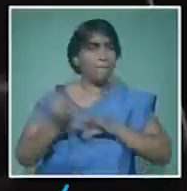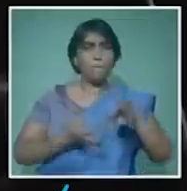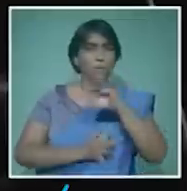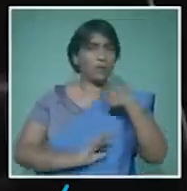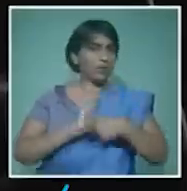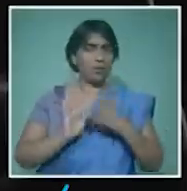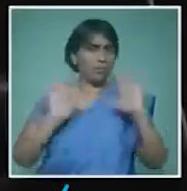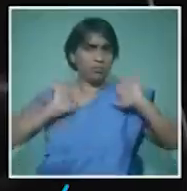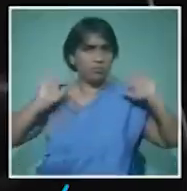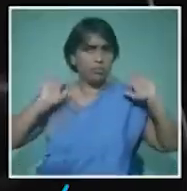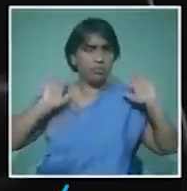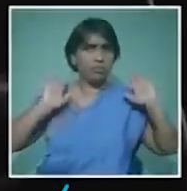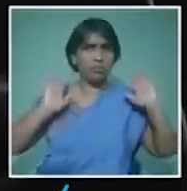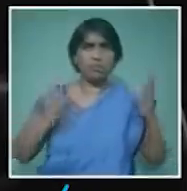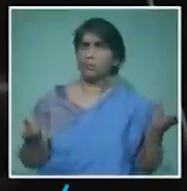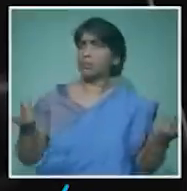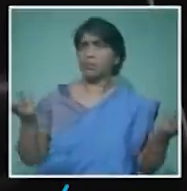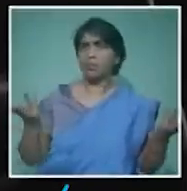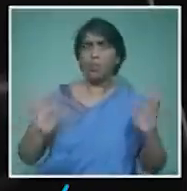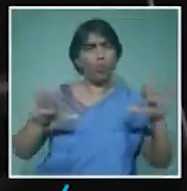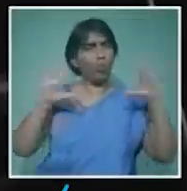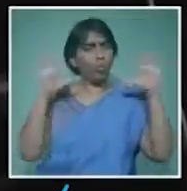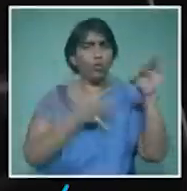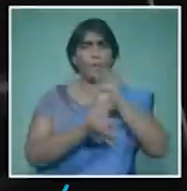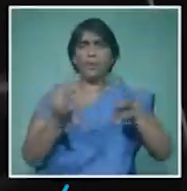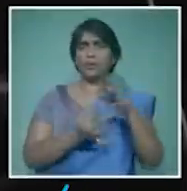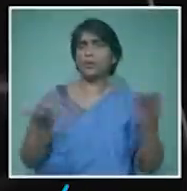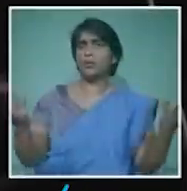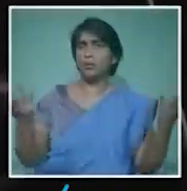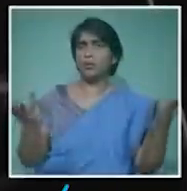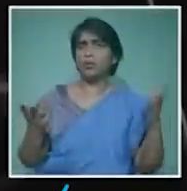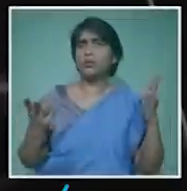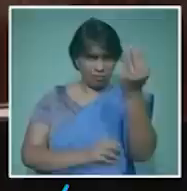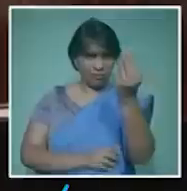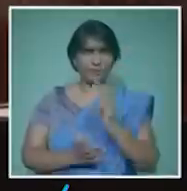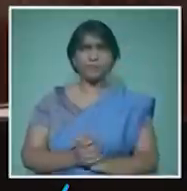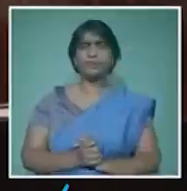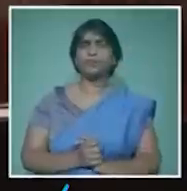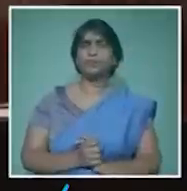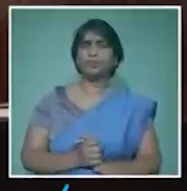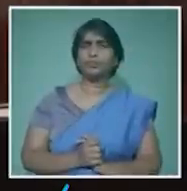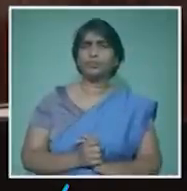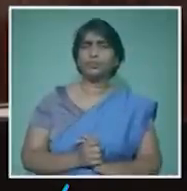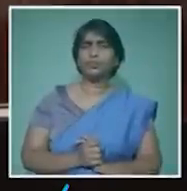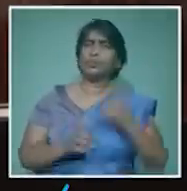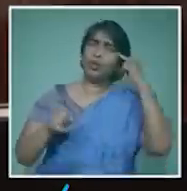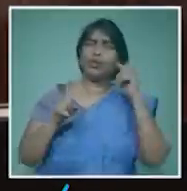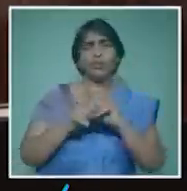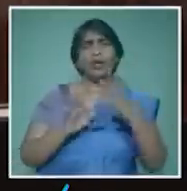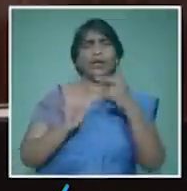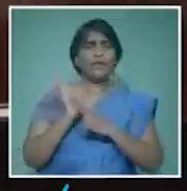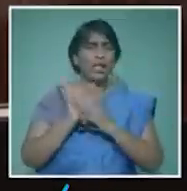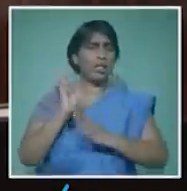මේ රටේ තියෙන්න ඕනේ නෑ. යකෝ මේක පුදුම ප්‍රජාතන්ත්‍රවාදයක්. හරි බොහොම ස්තුතියි ඔබතුමාට. මට ගරු මන්තුමා ඒ කාරණේ සම්බන්ධව